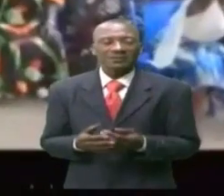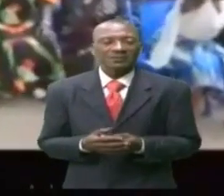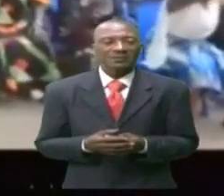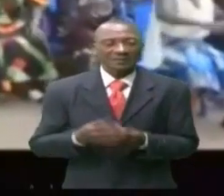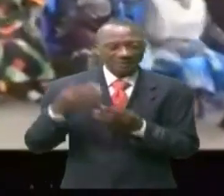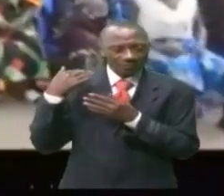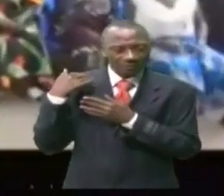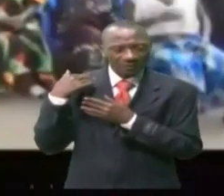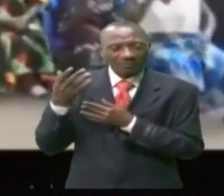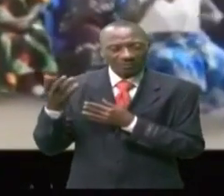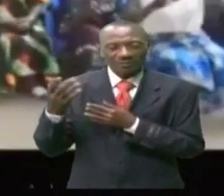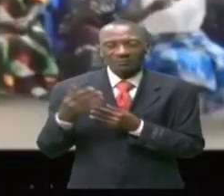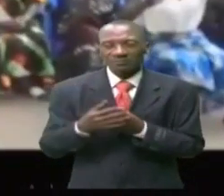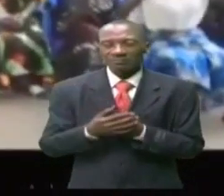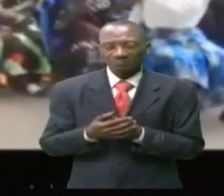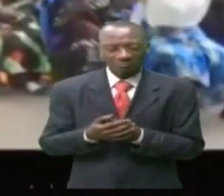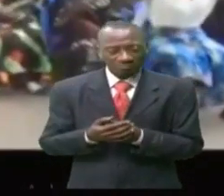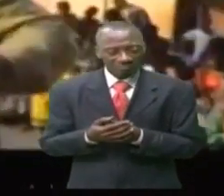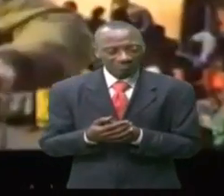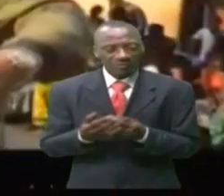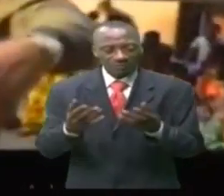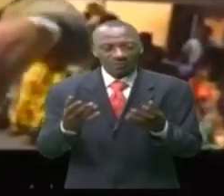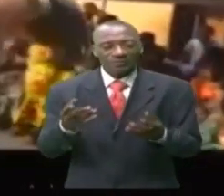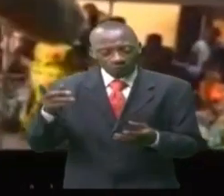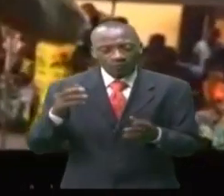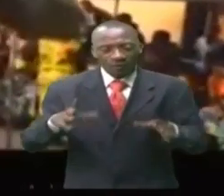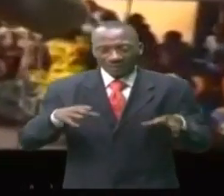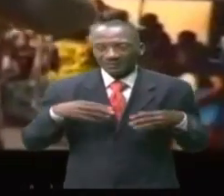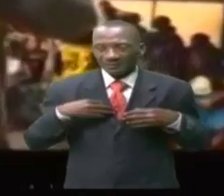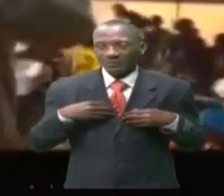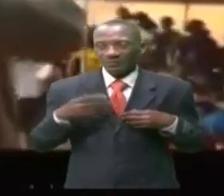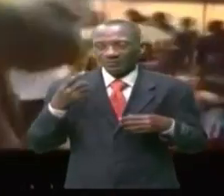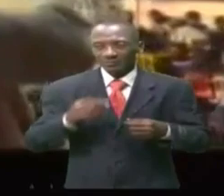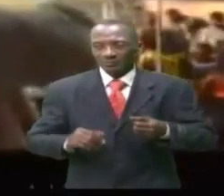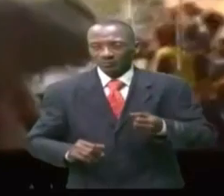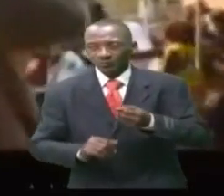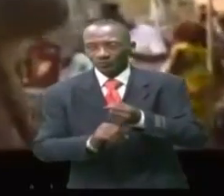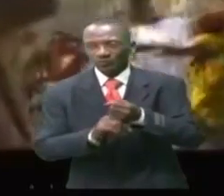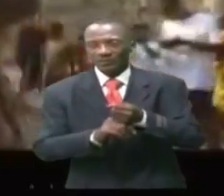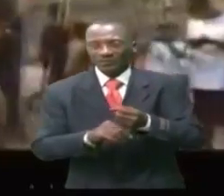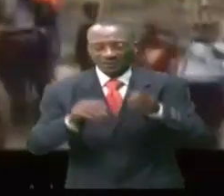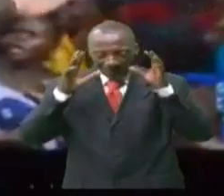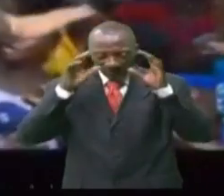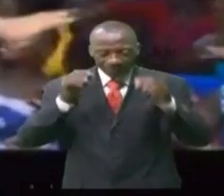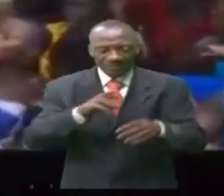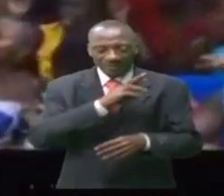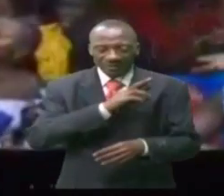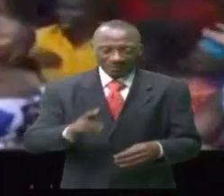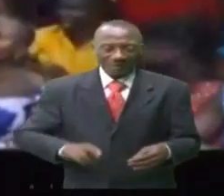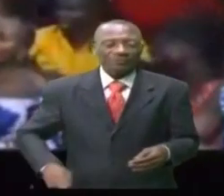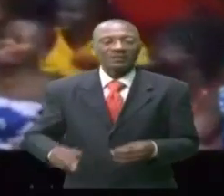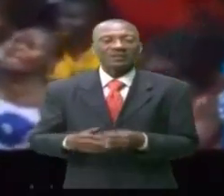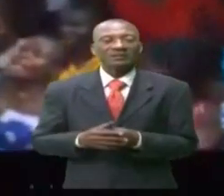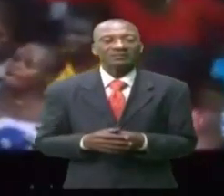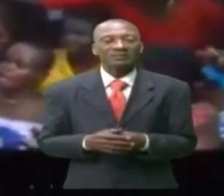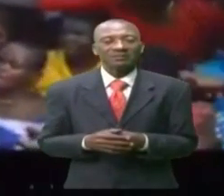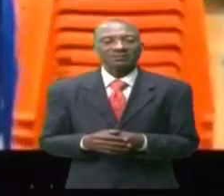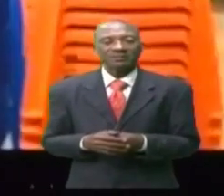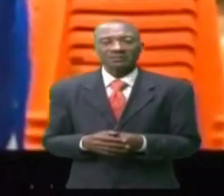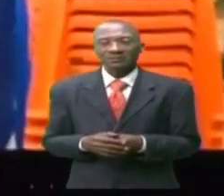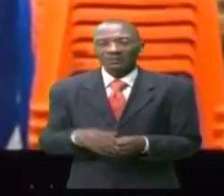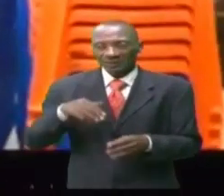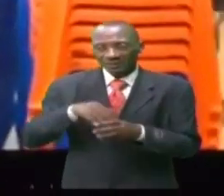suite à un autre geste d'appui similaire posé en faveur des habitants de la commune de Kinsesso.